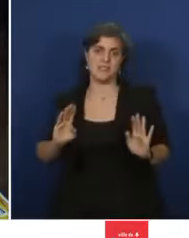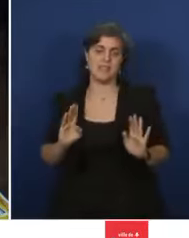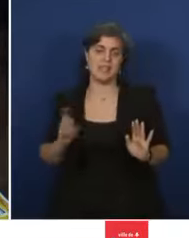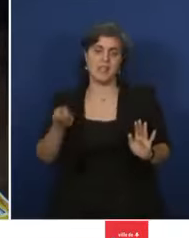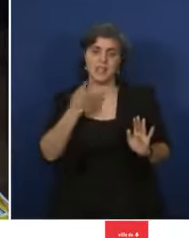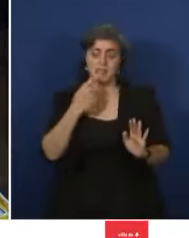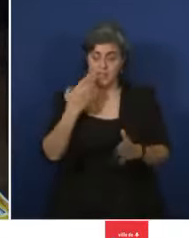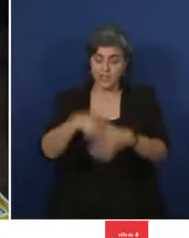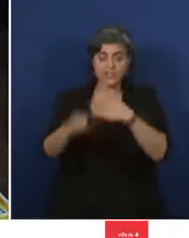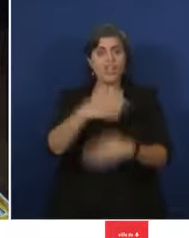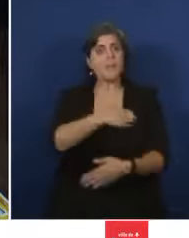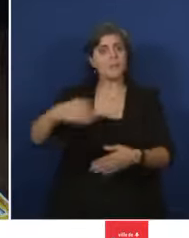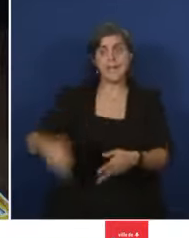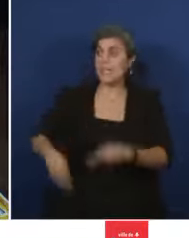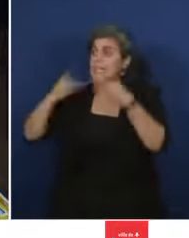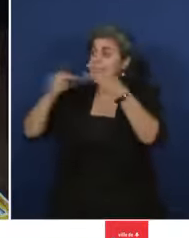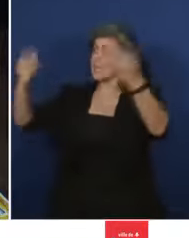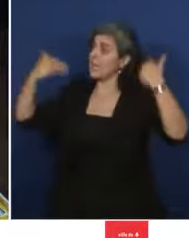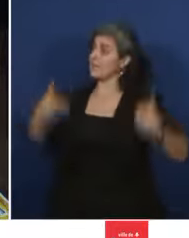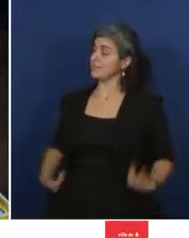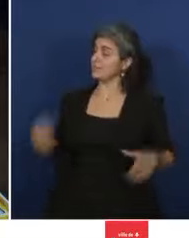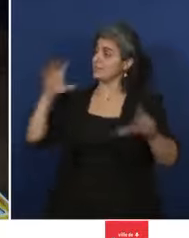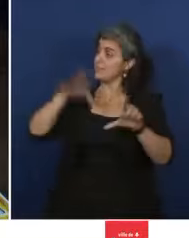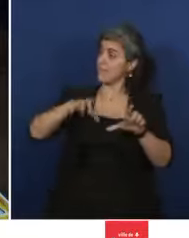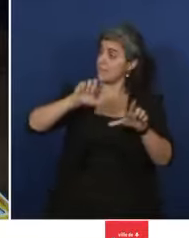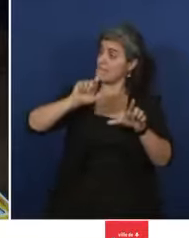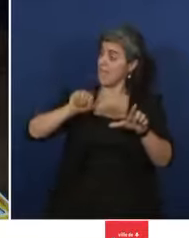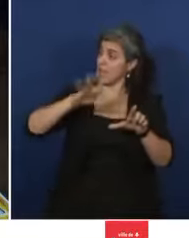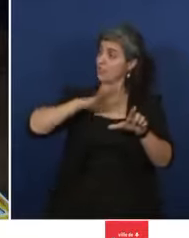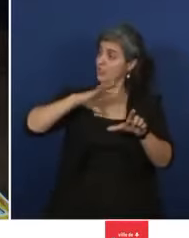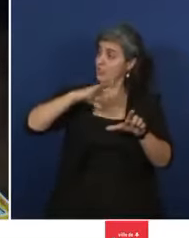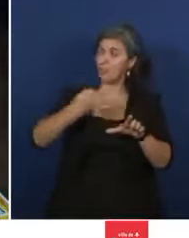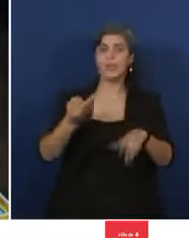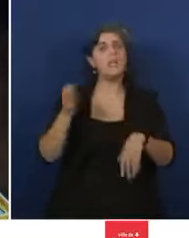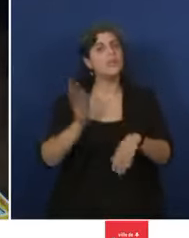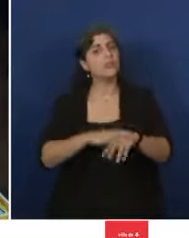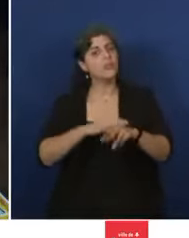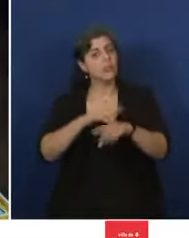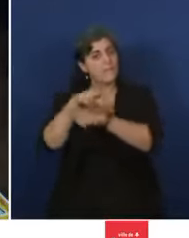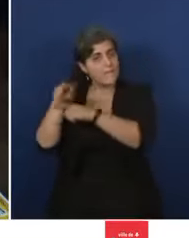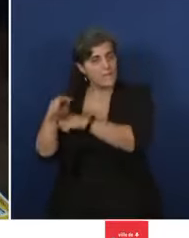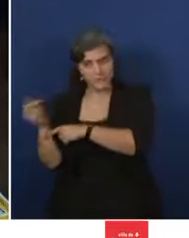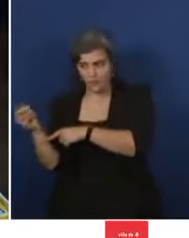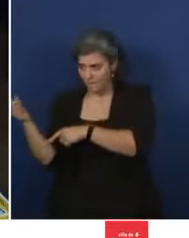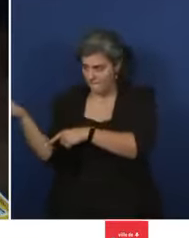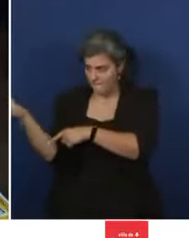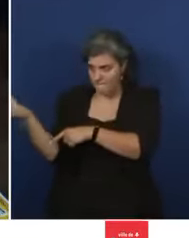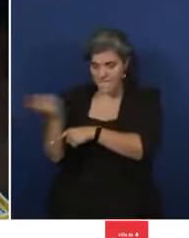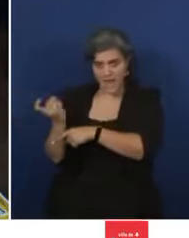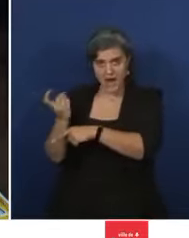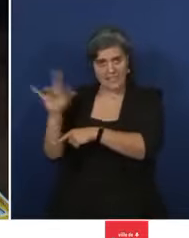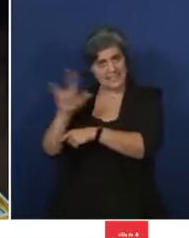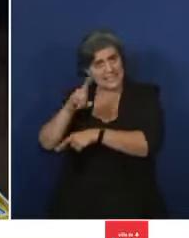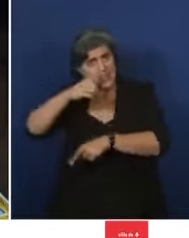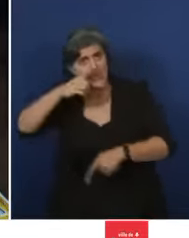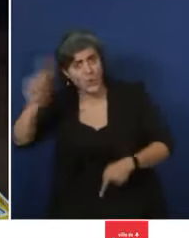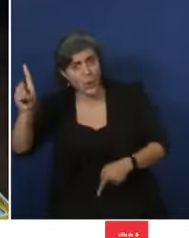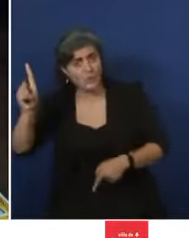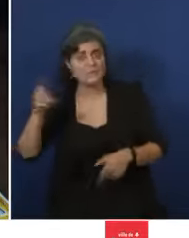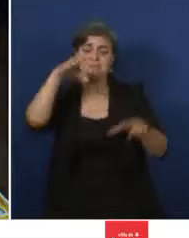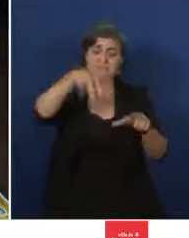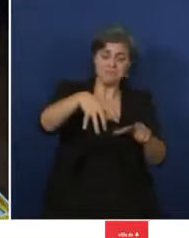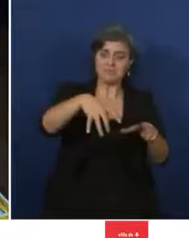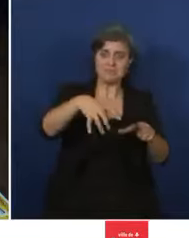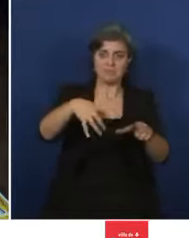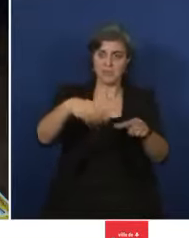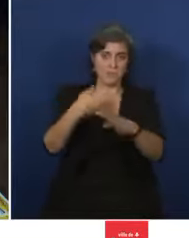en mairie, mais qui ne permet pas de répondre en particulier aux visiteurs non lillois. Les applications de paiement permettent